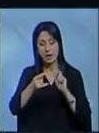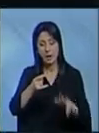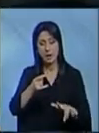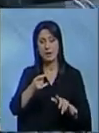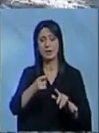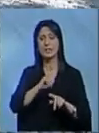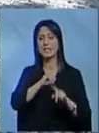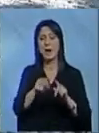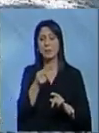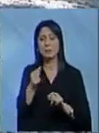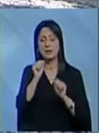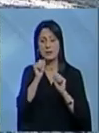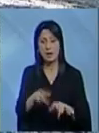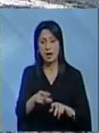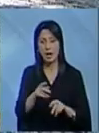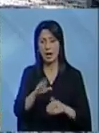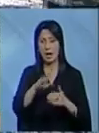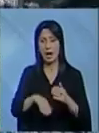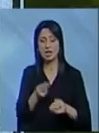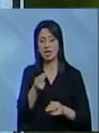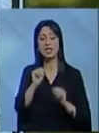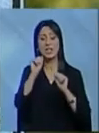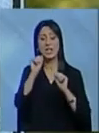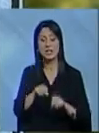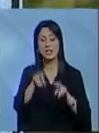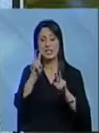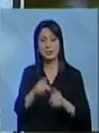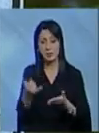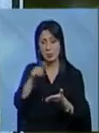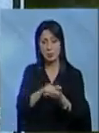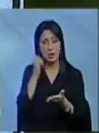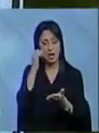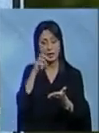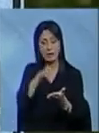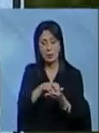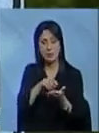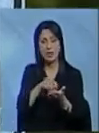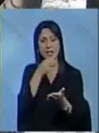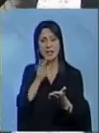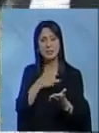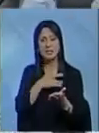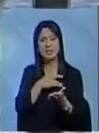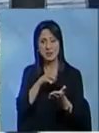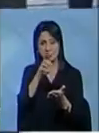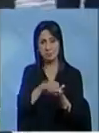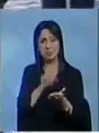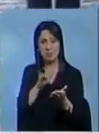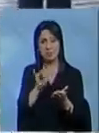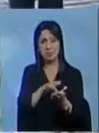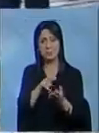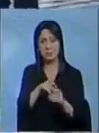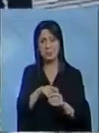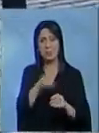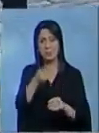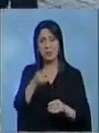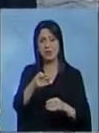ისე სწრაფი გადახდის აპარატებთან. გარდა ამისა, გადახდა შესაძლებელია სპეციალური აპლიკაციითაც, რომელიც ნებისმიერ ტიპის სმარტფონზეა მორგებული.